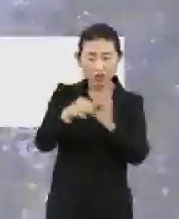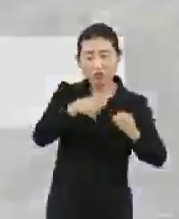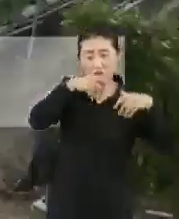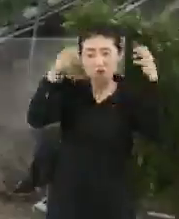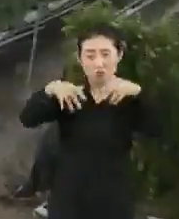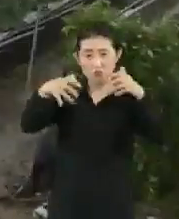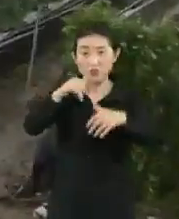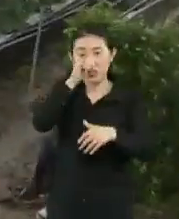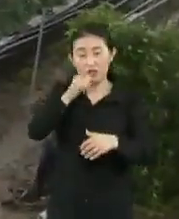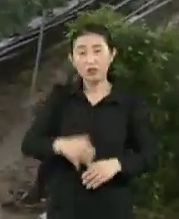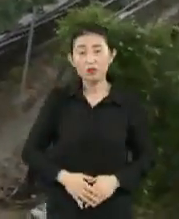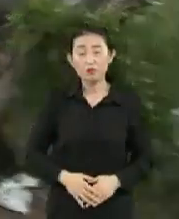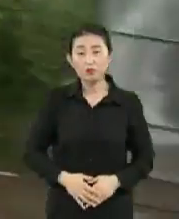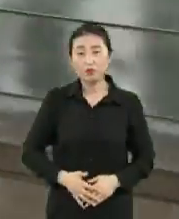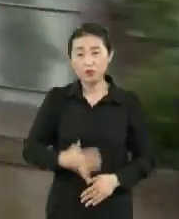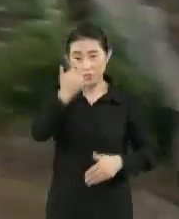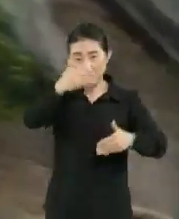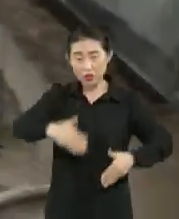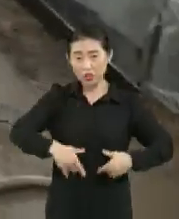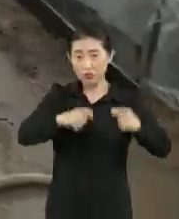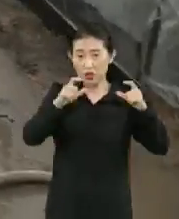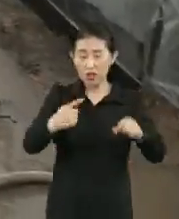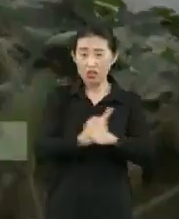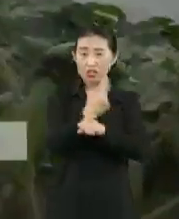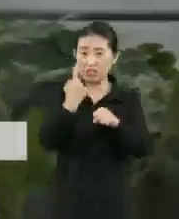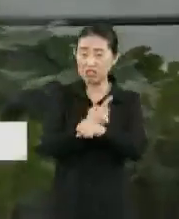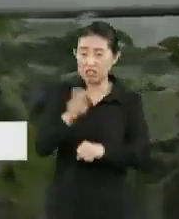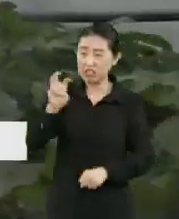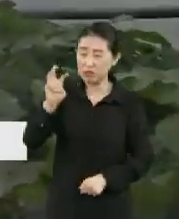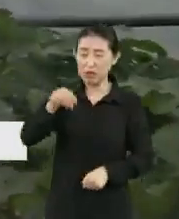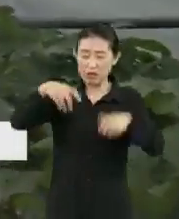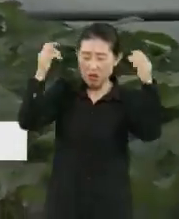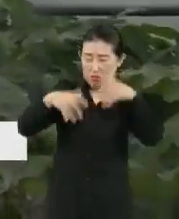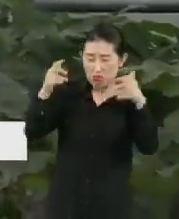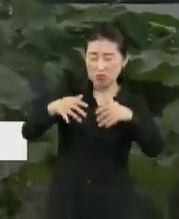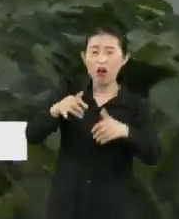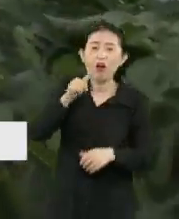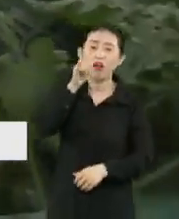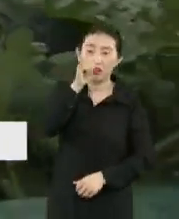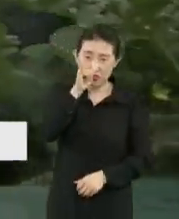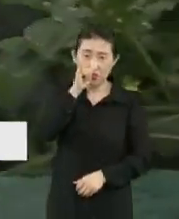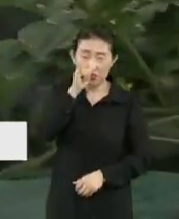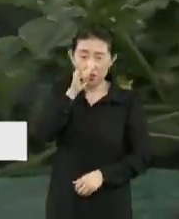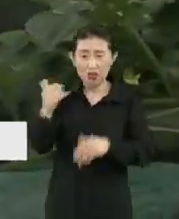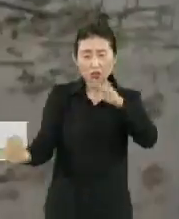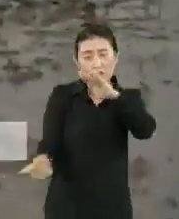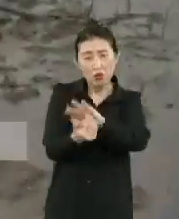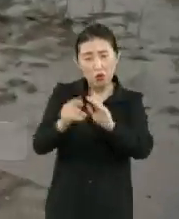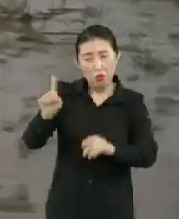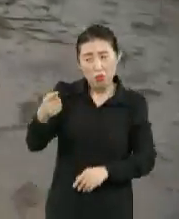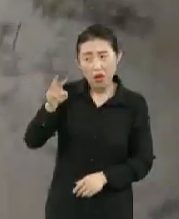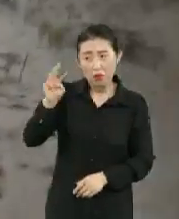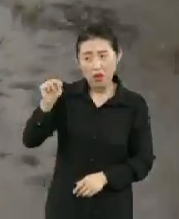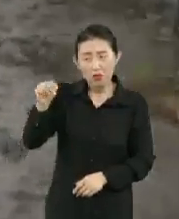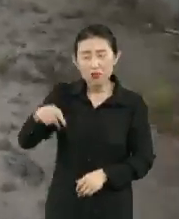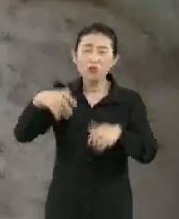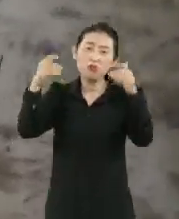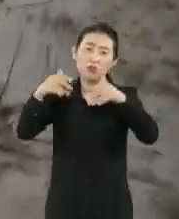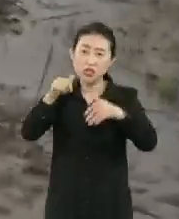되겠고 특히 충청 남부 지역에는 시간당 30mm의 강한 비가 예고돼 최대 100mm의 비를 쏟을